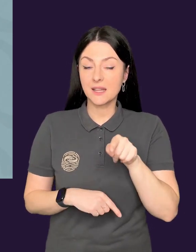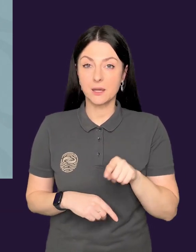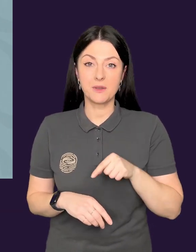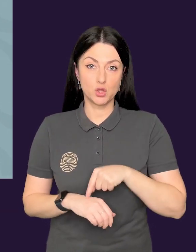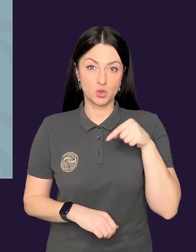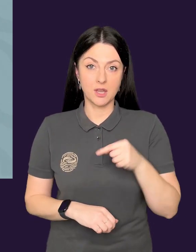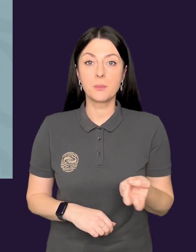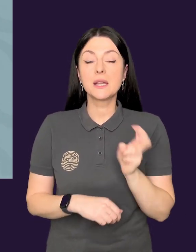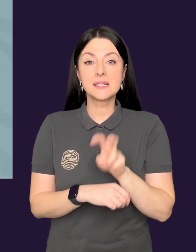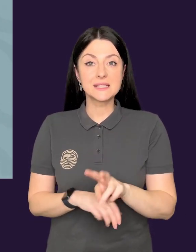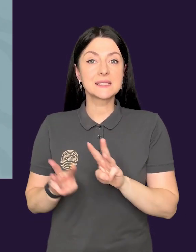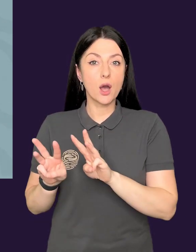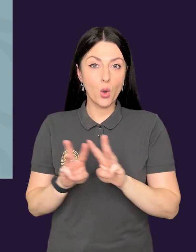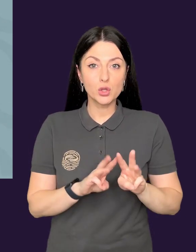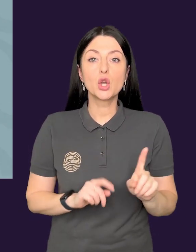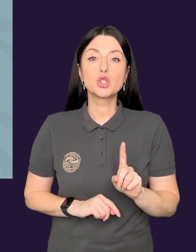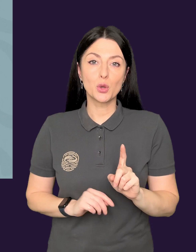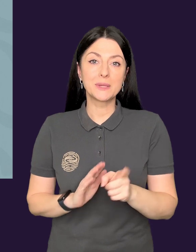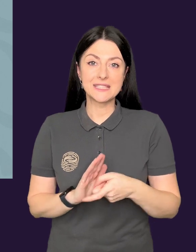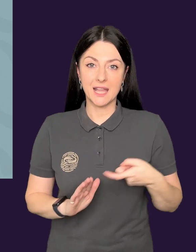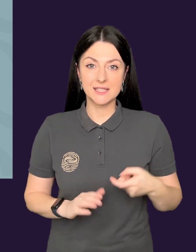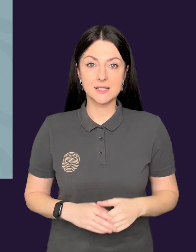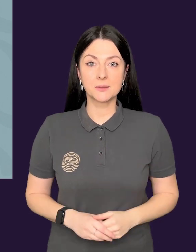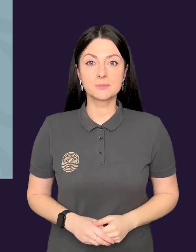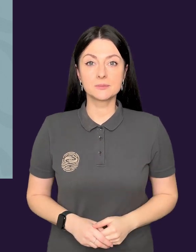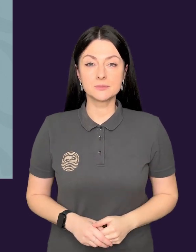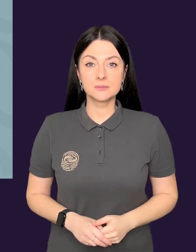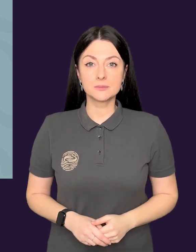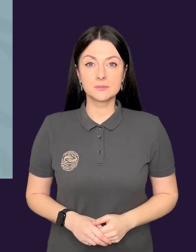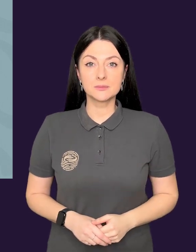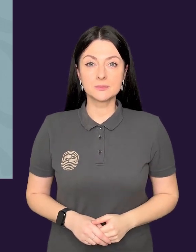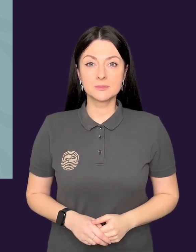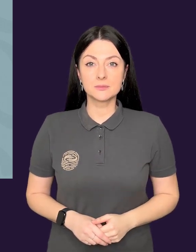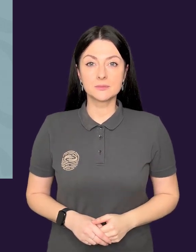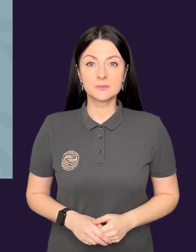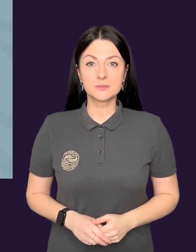такими відчуттями. Заходь на howareyou.com, щоб дізнатися.